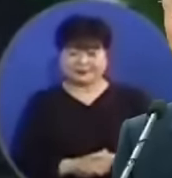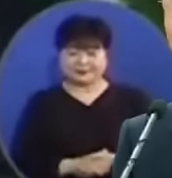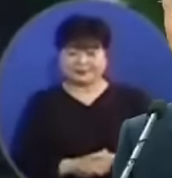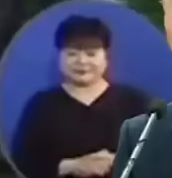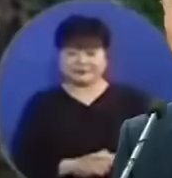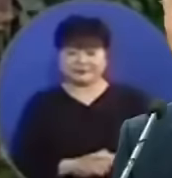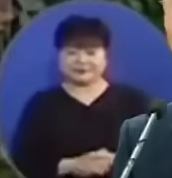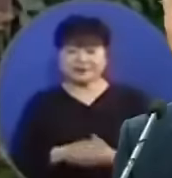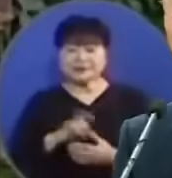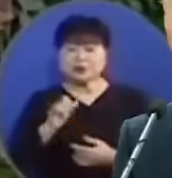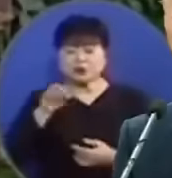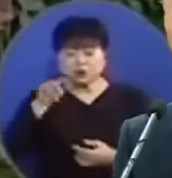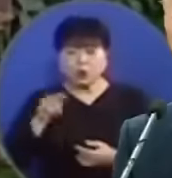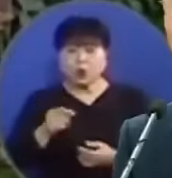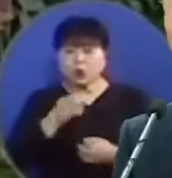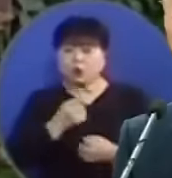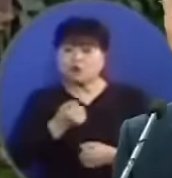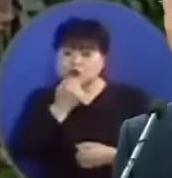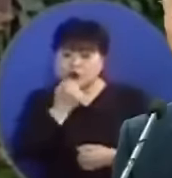15초만 웃어도